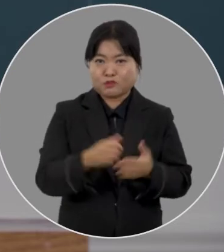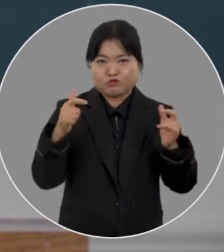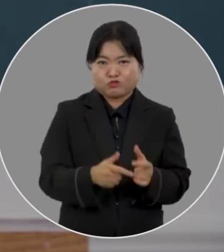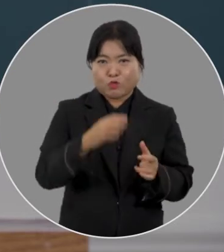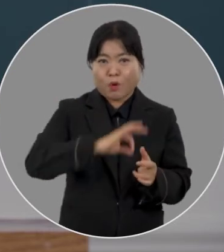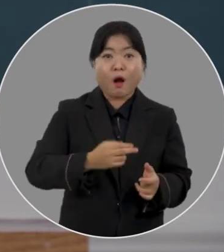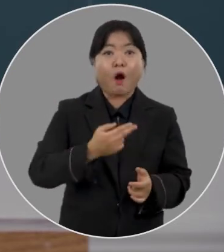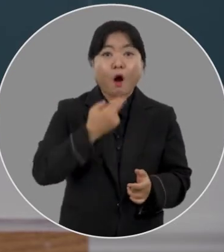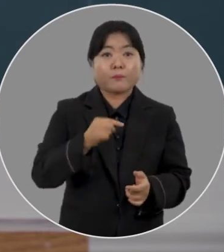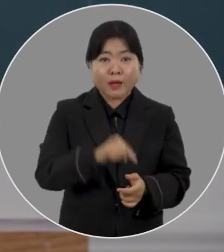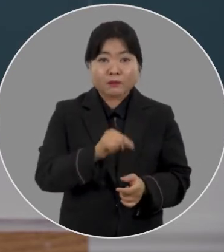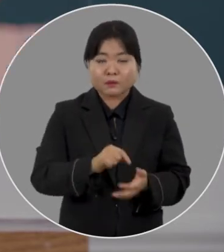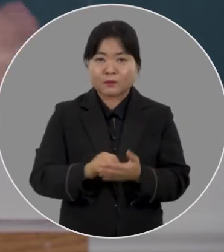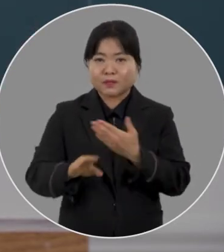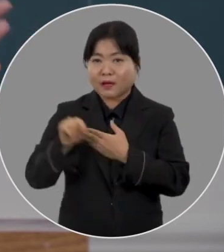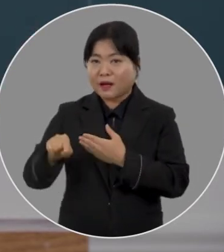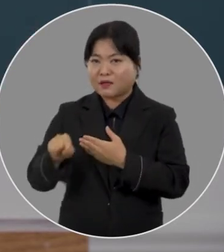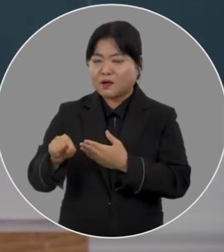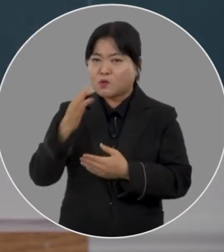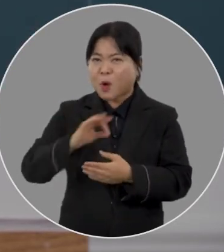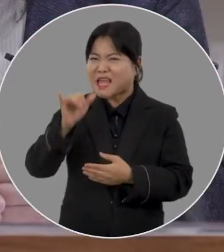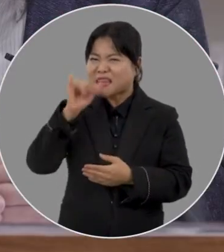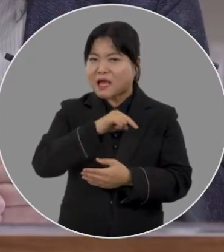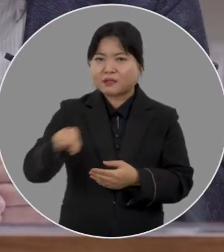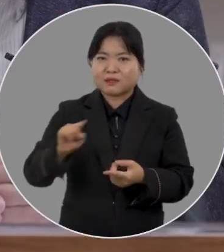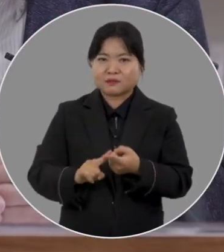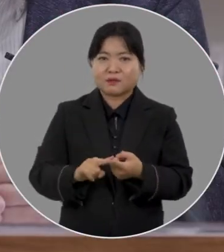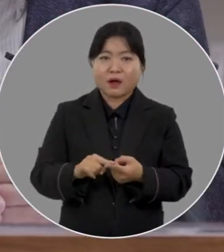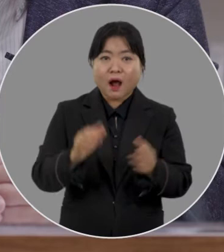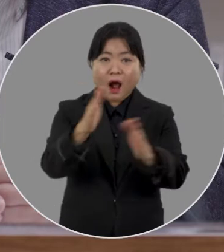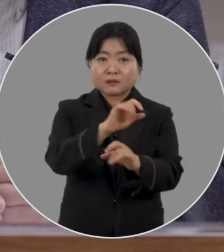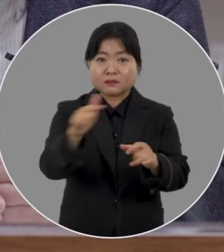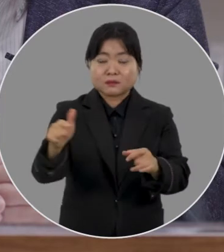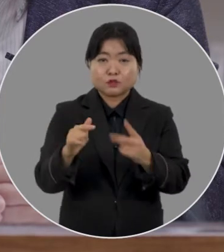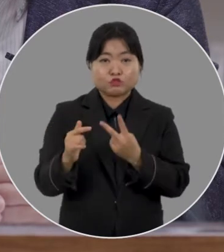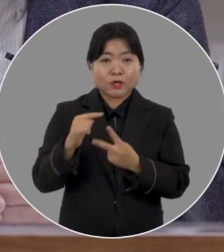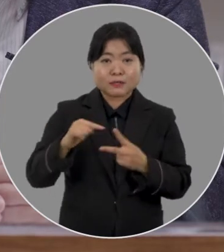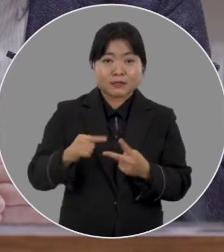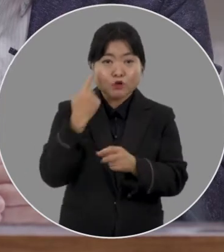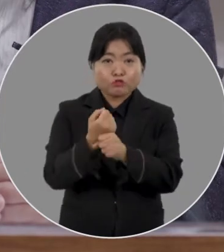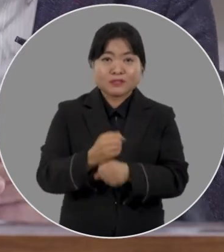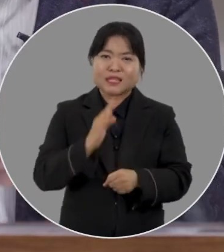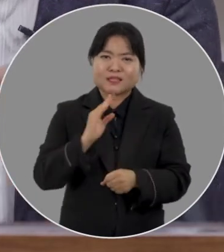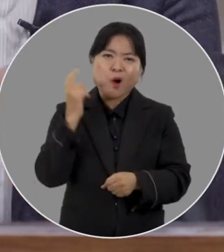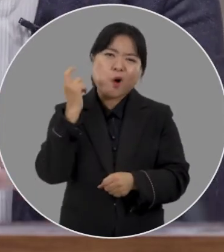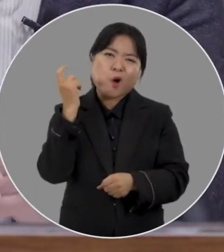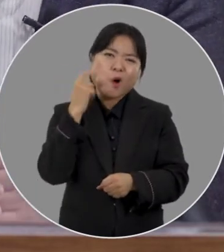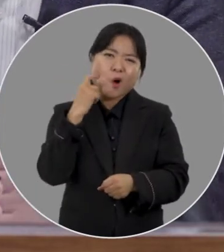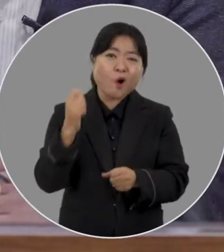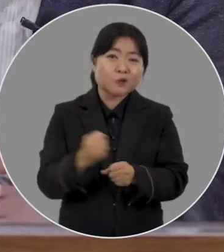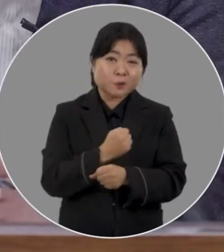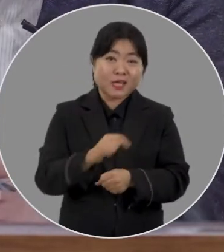줄이는데 효과가 없다라는 것이었고 다른 하나는 있다라는 것이었는데 학생들이 이 두 가지 연구는 사실상은 조작이